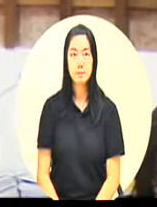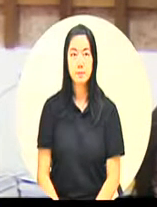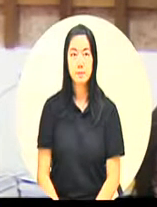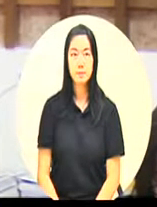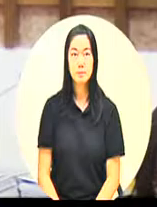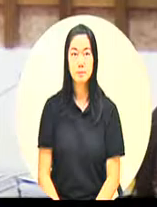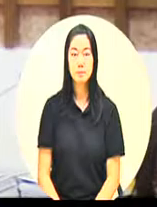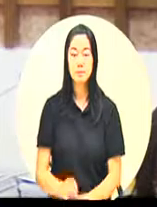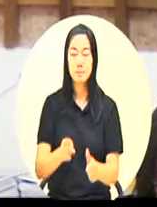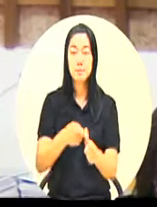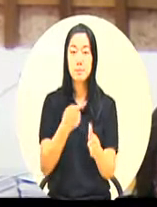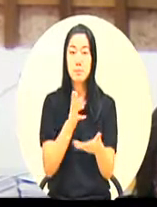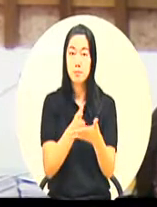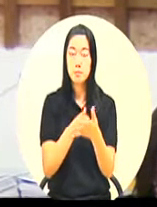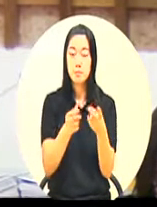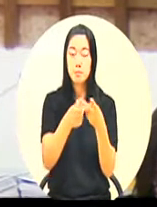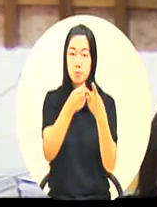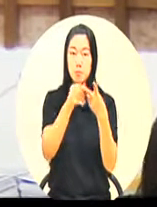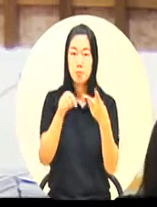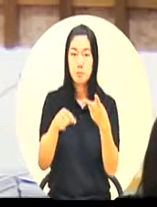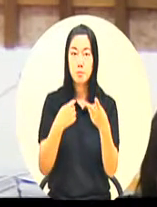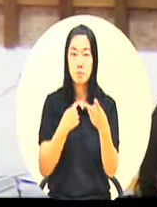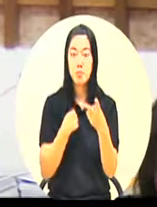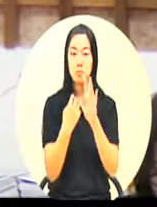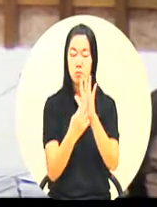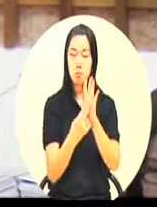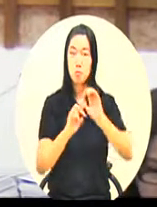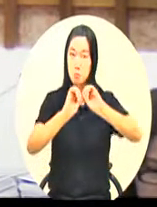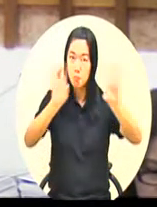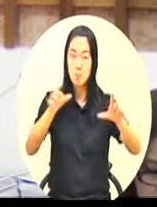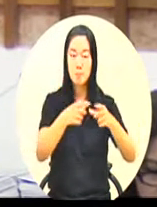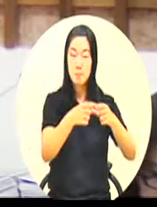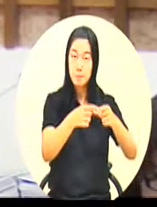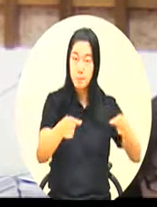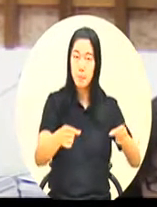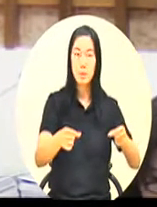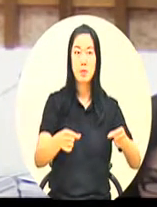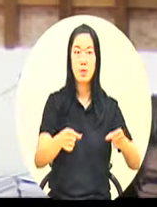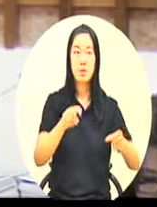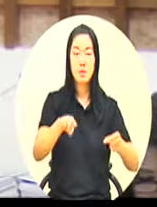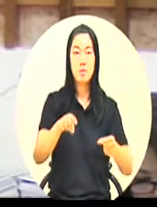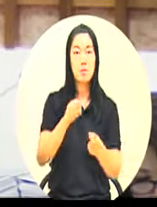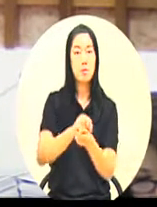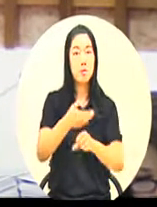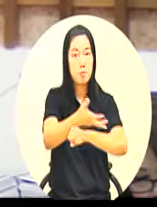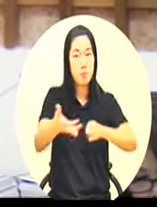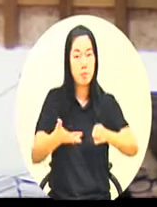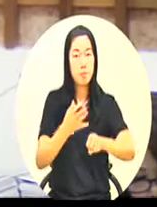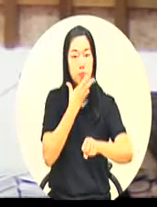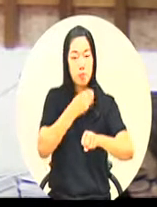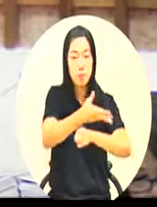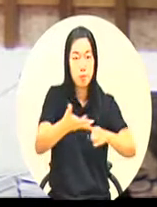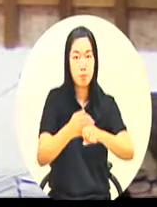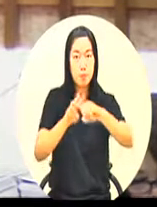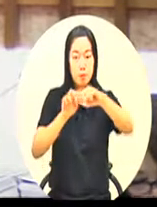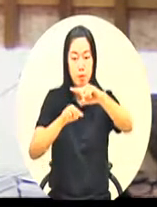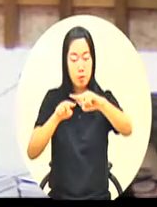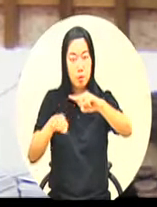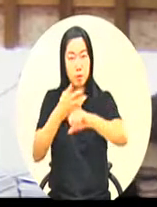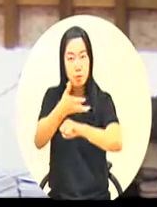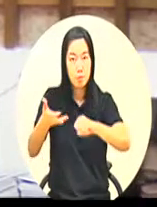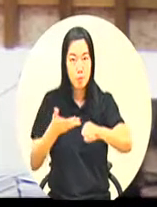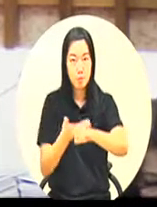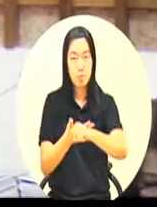讲第二个，第二个就是我们明白的把日本的福岛、赤城、立木、千